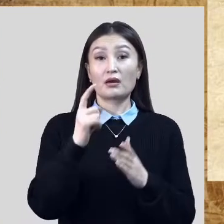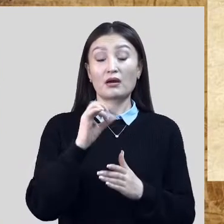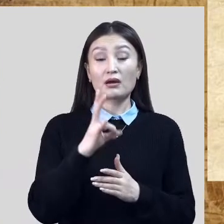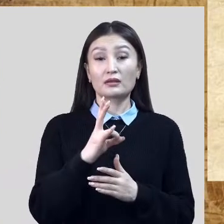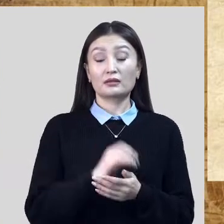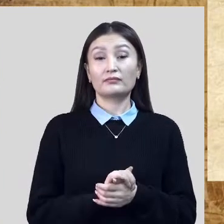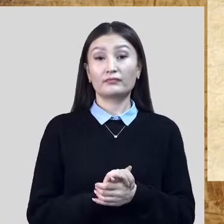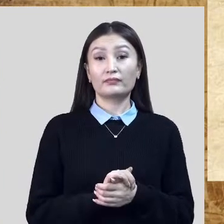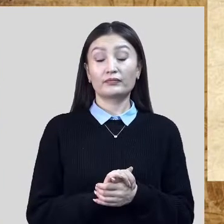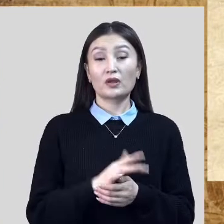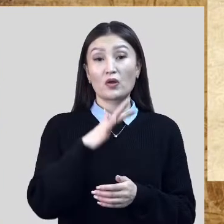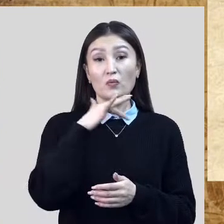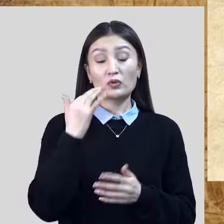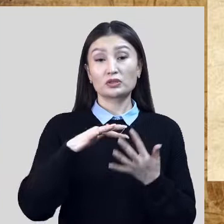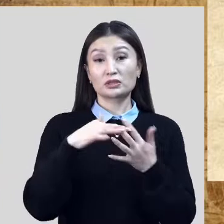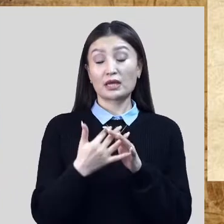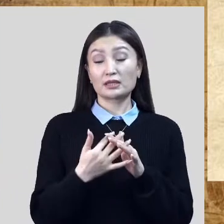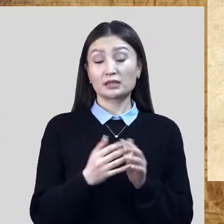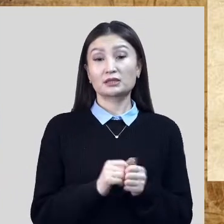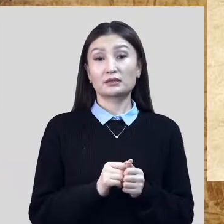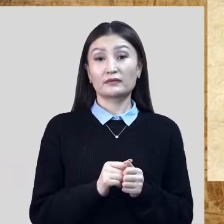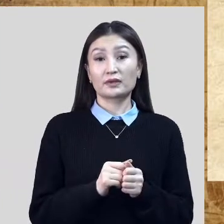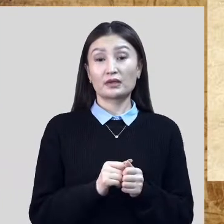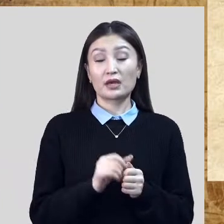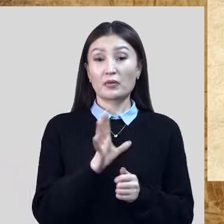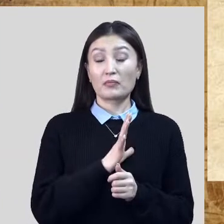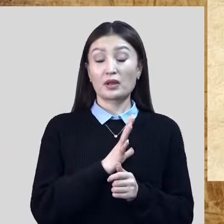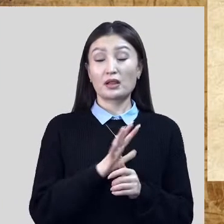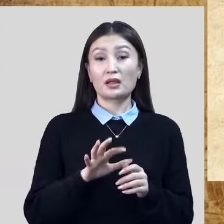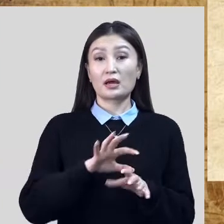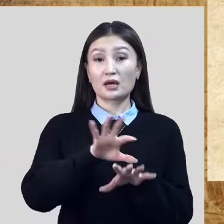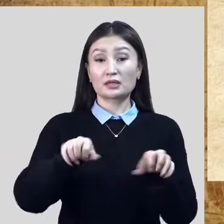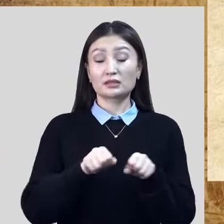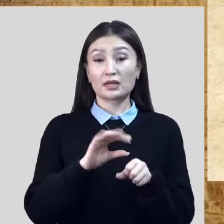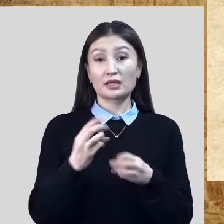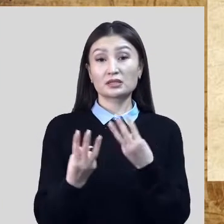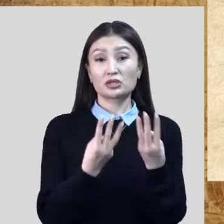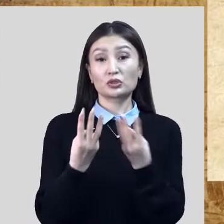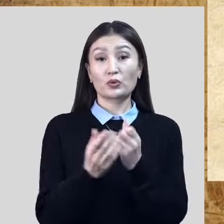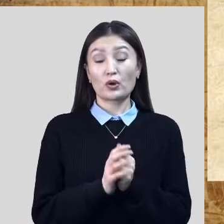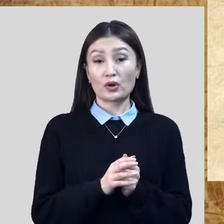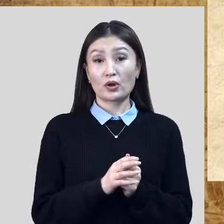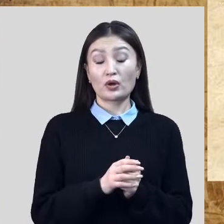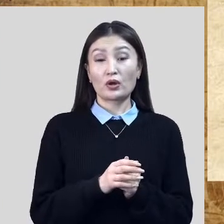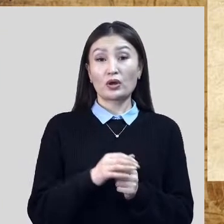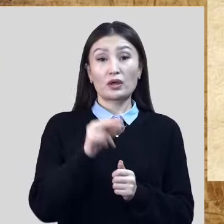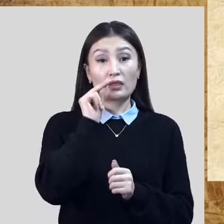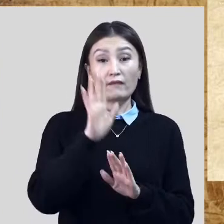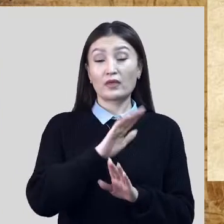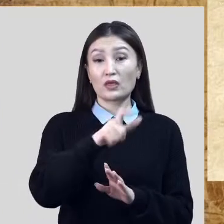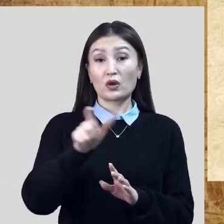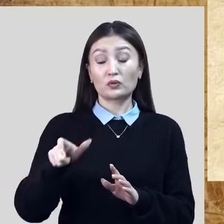зверства. Множество аилов и кишлаков было разграблено и сожжено. Сотни неповинных